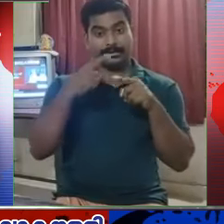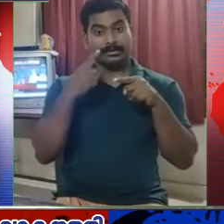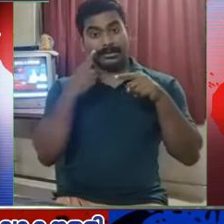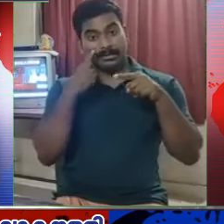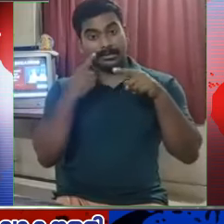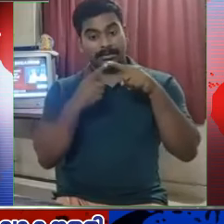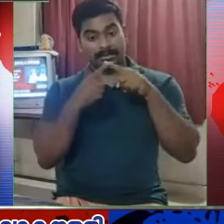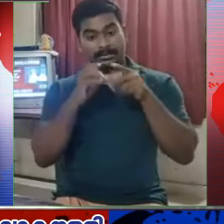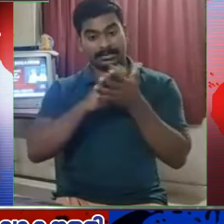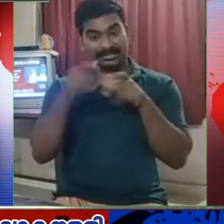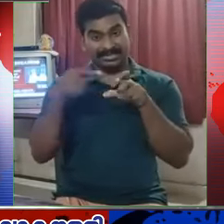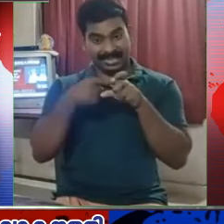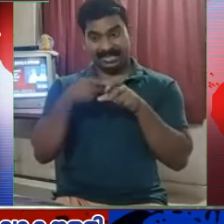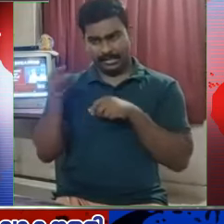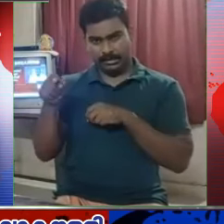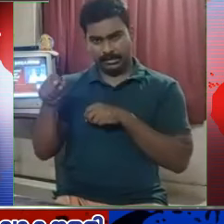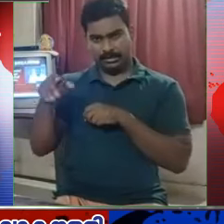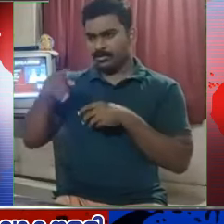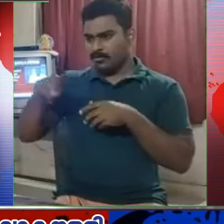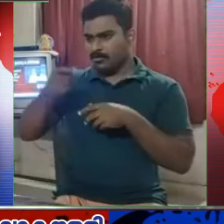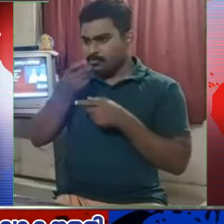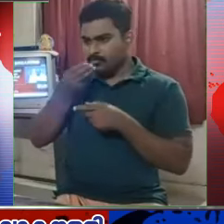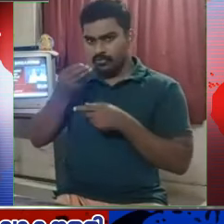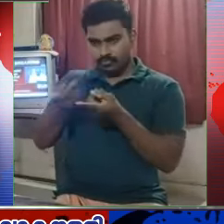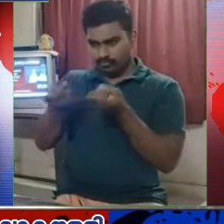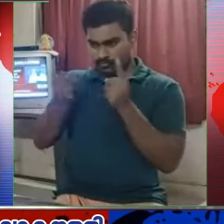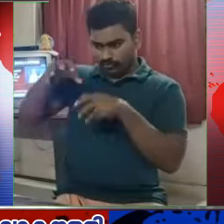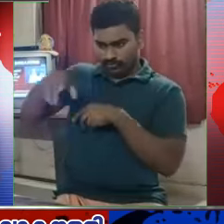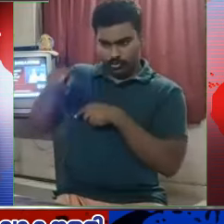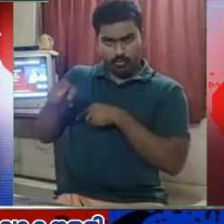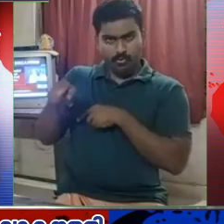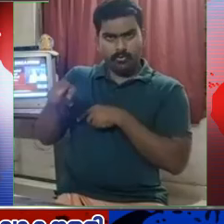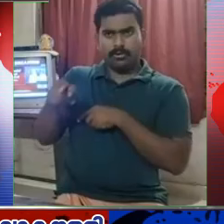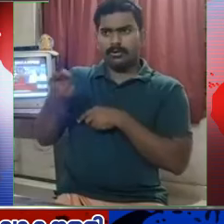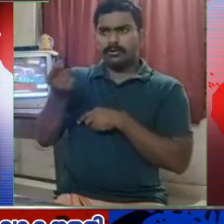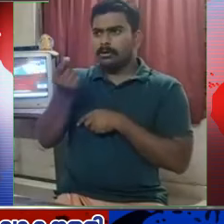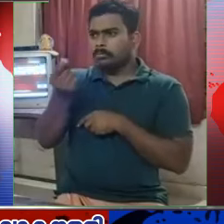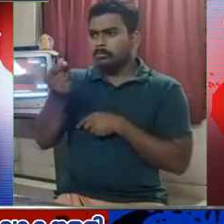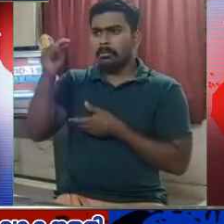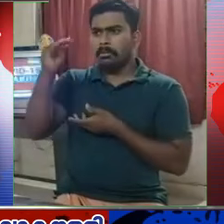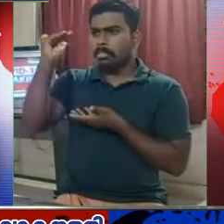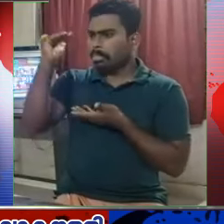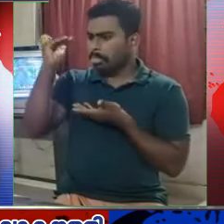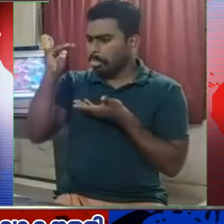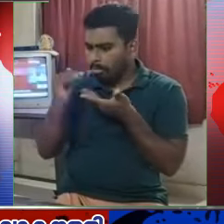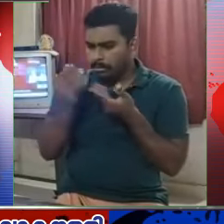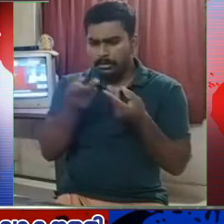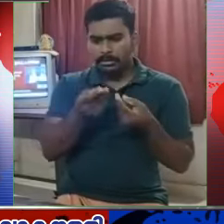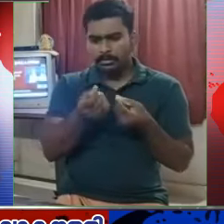തദ്ദേശഭരണ സ്ഥാപനങ്ങൾ ശക്തമായ നിലപാട് സ്വീകരിക്കണമെന്നും അത്